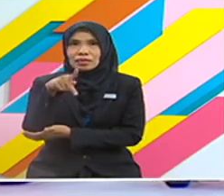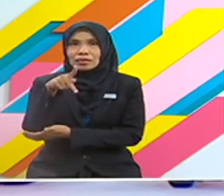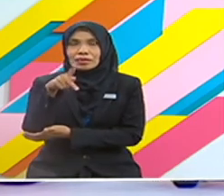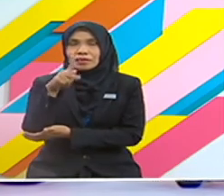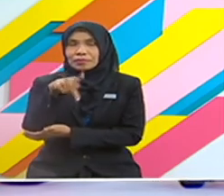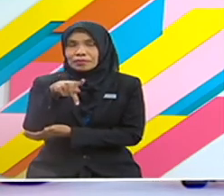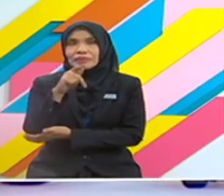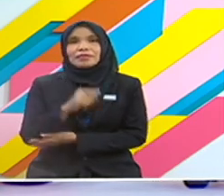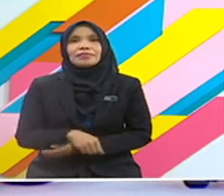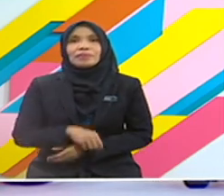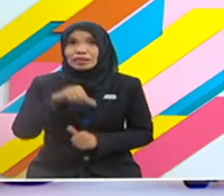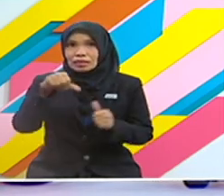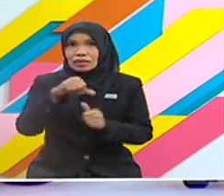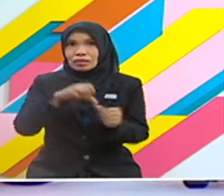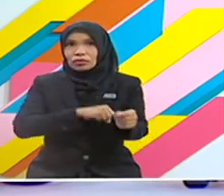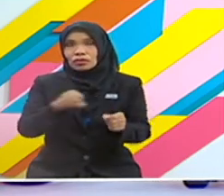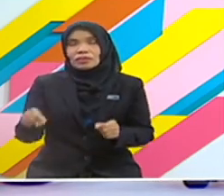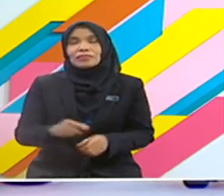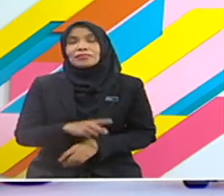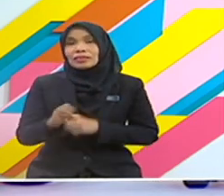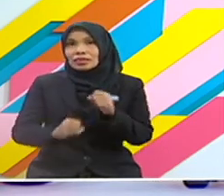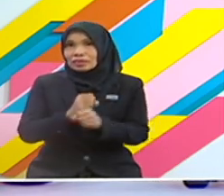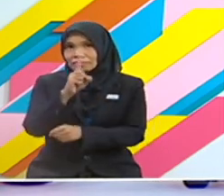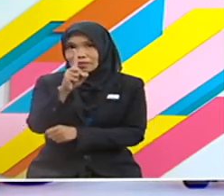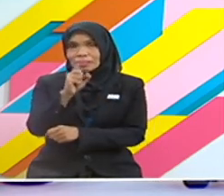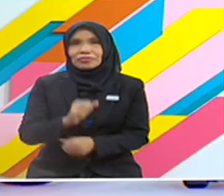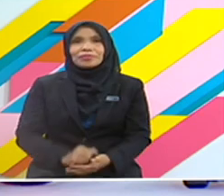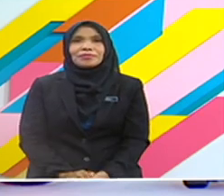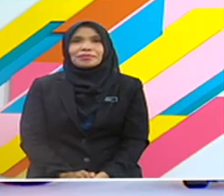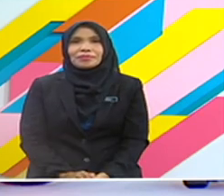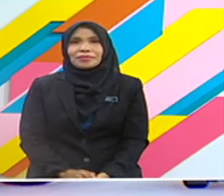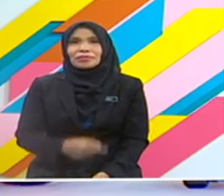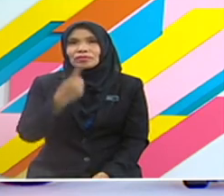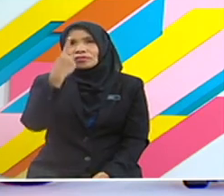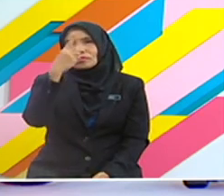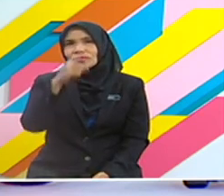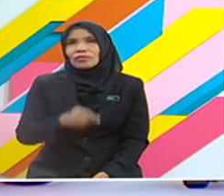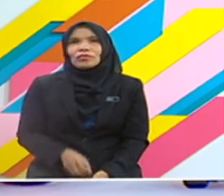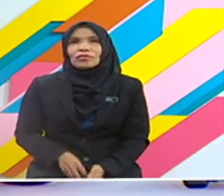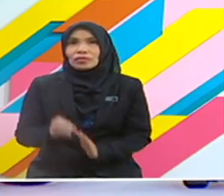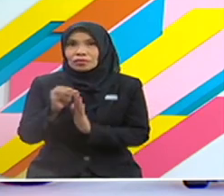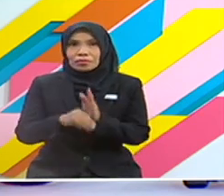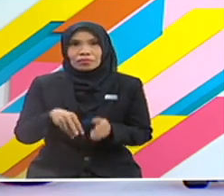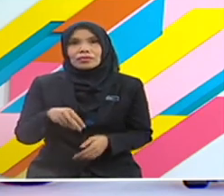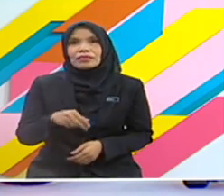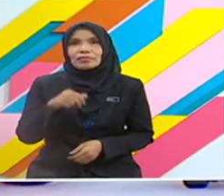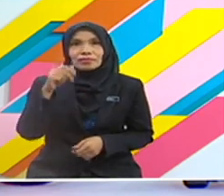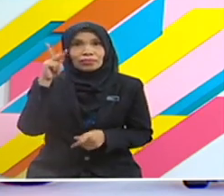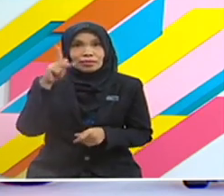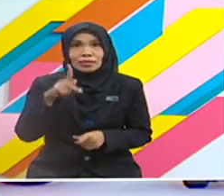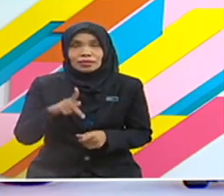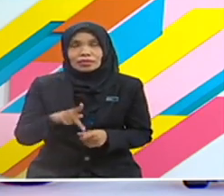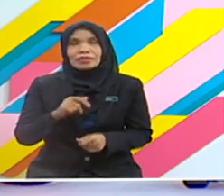1 yang mana standard pembelajarannya untuk mengenal dan menamakan organ deria manusia dan juga